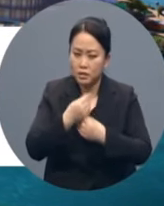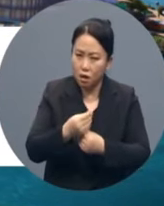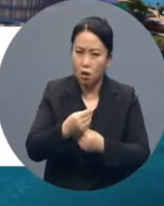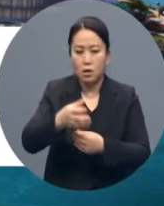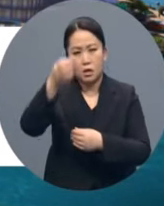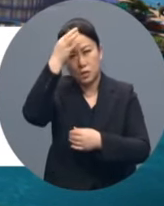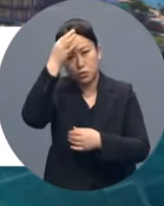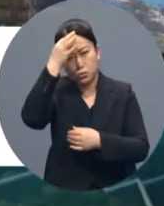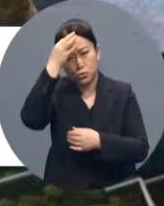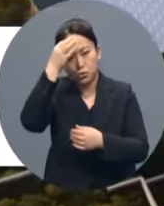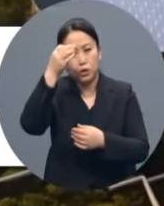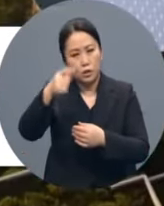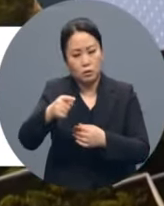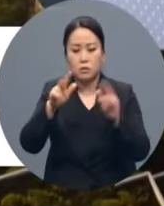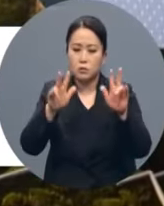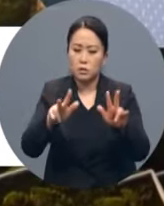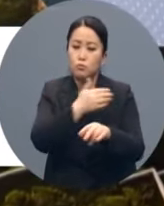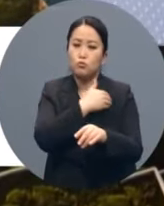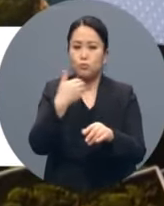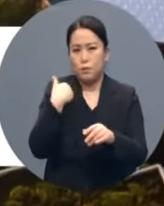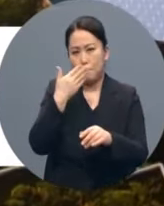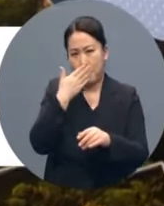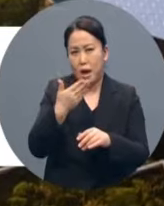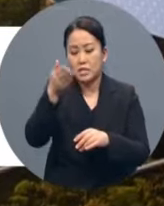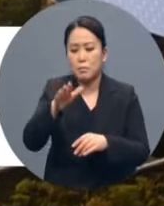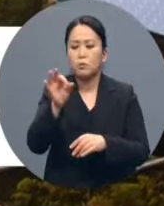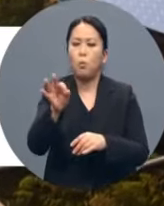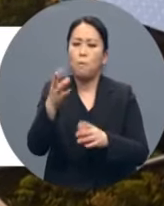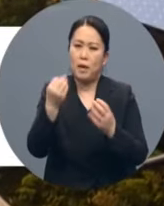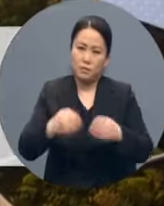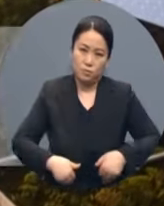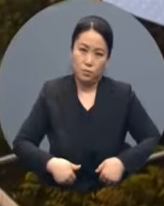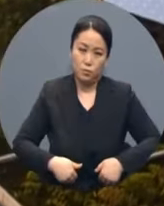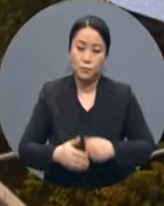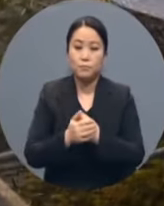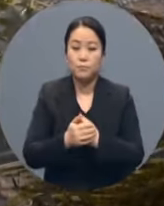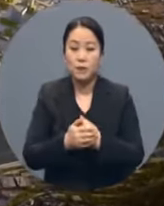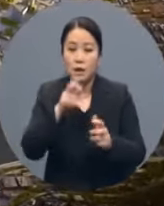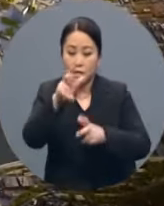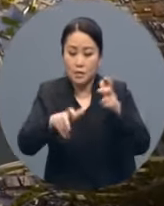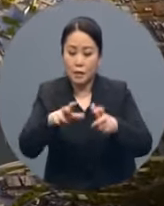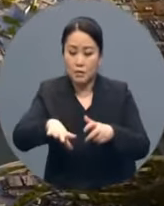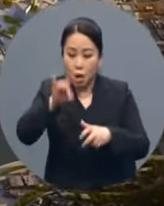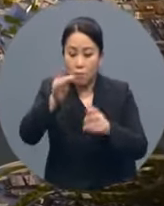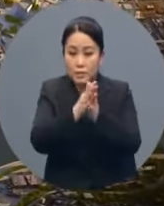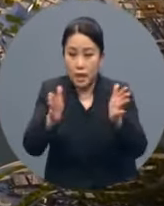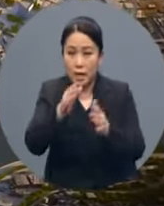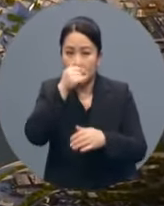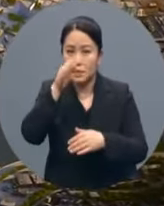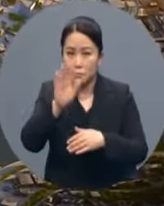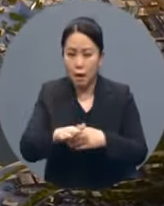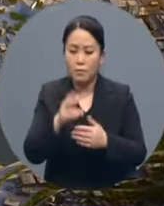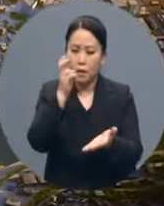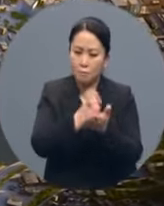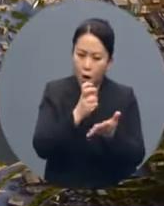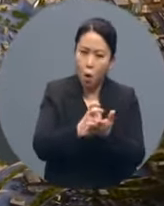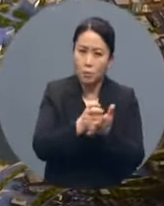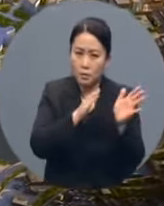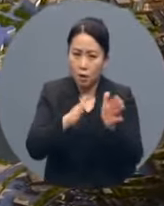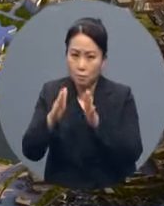것들은 현실적으로 충분히 가능한데 돈이 많이 들어갈 거예요. 사업이 첫발을 떼긴 했지만 법과 제도 정비,